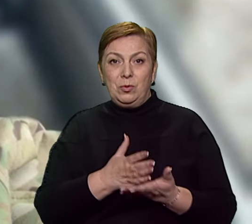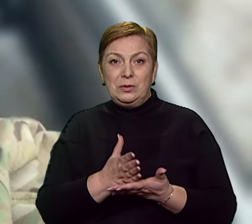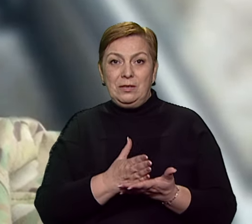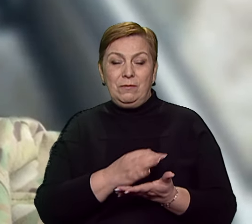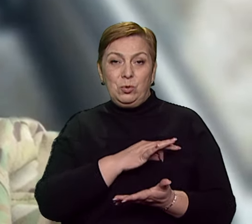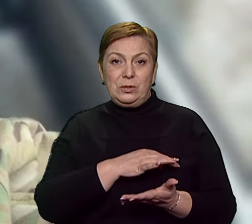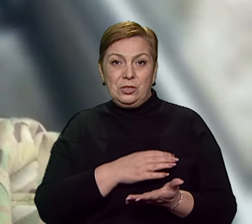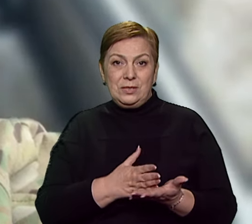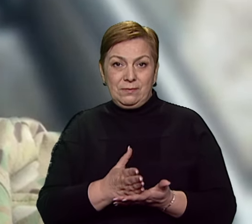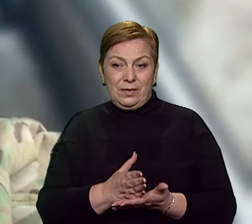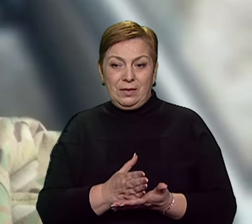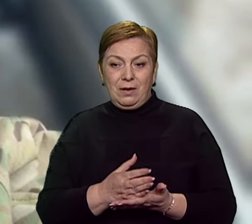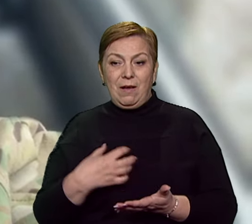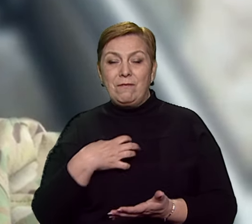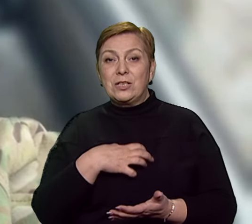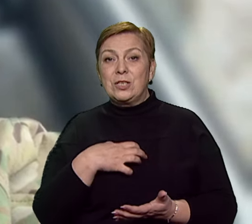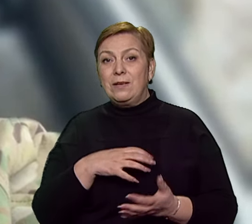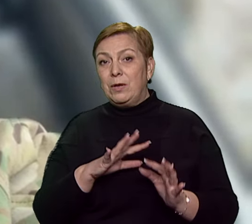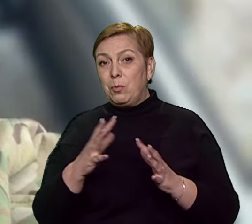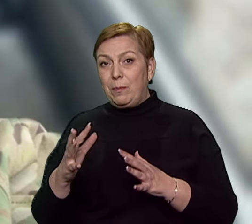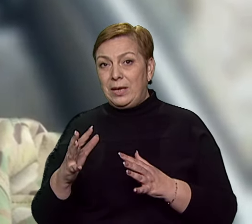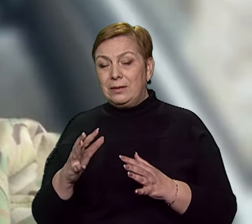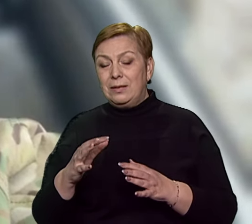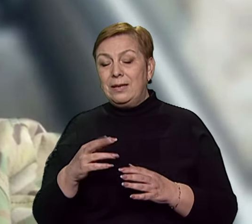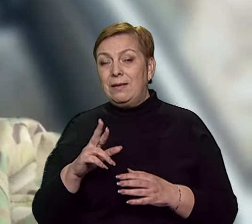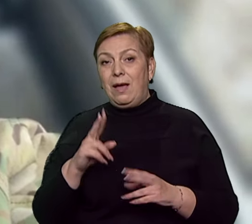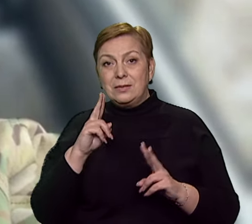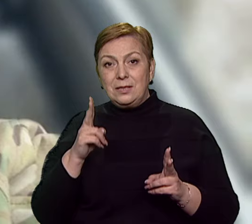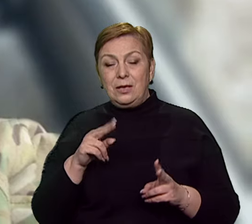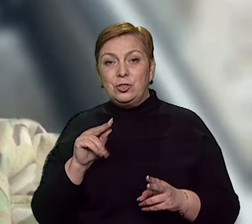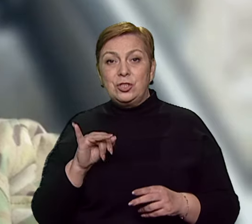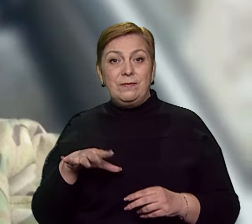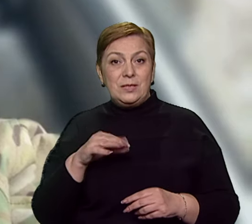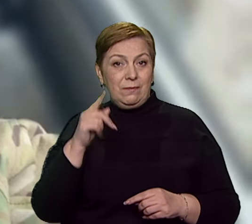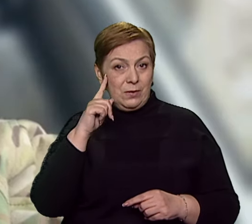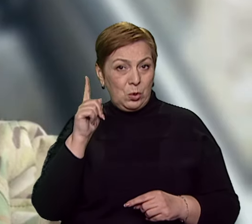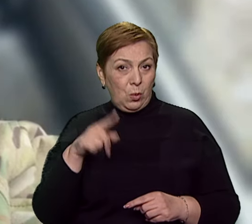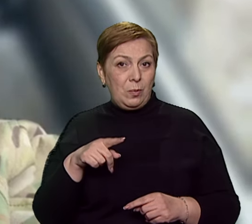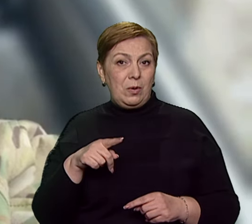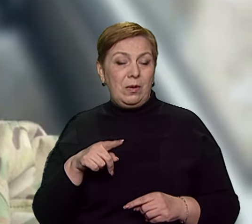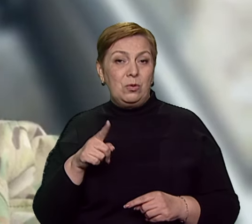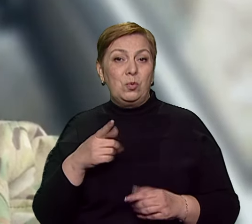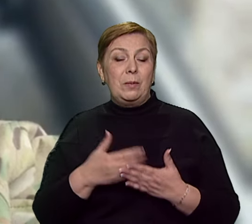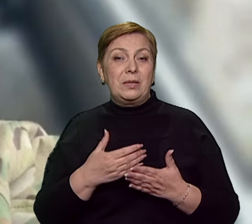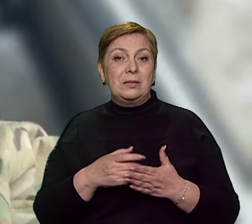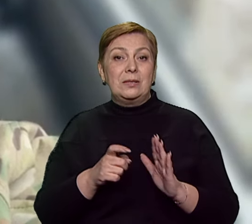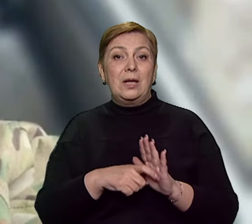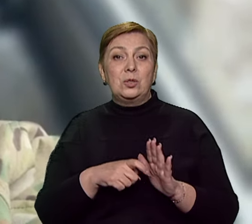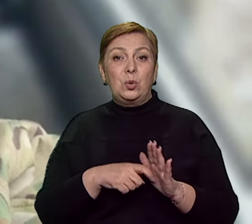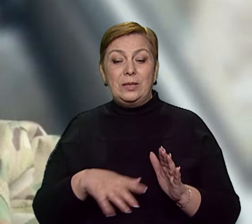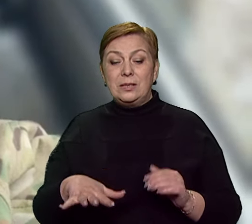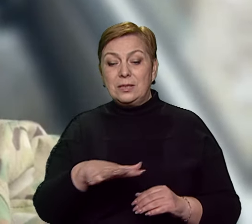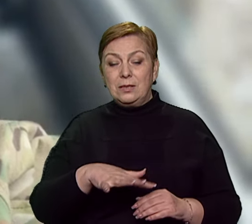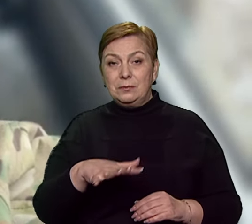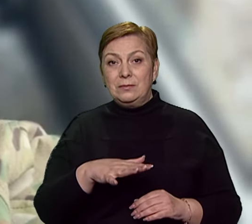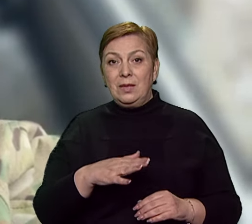Дивіться, важливий момент, я не знаю, чи це відомо для всіх, але на території Донецької області обмежений продаж алкоголю не те, що